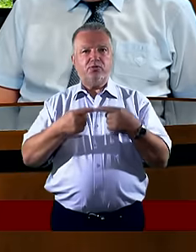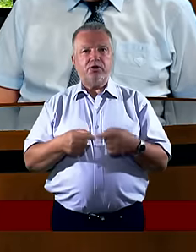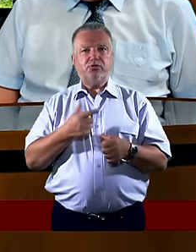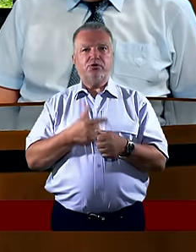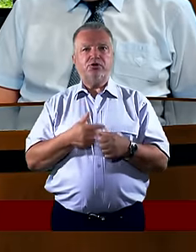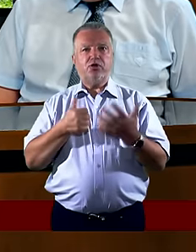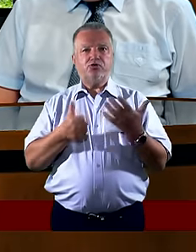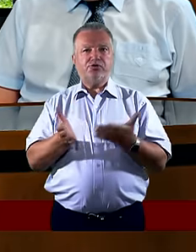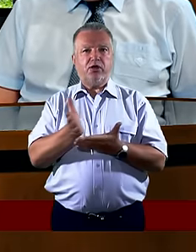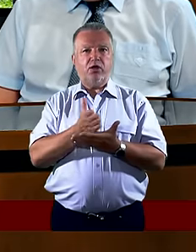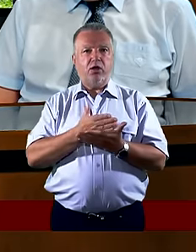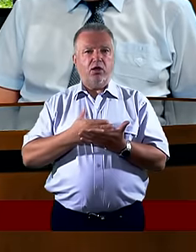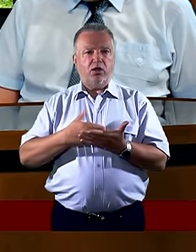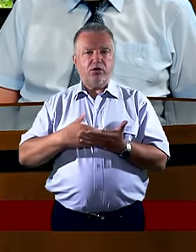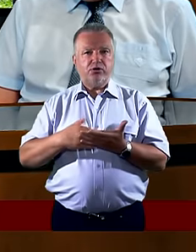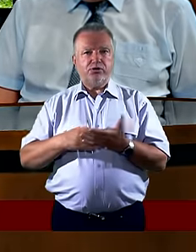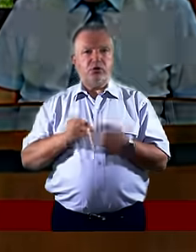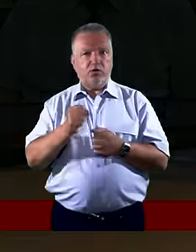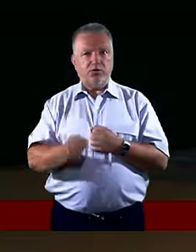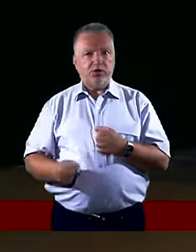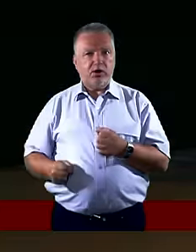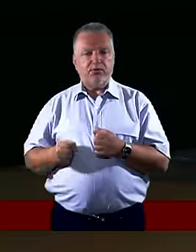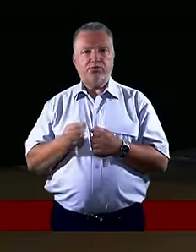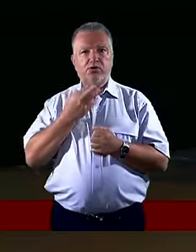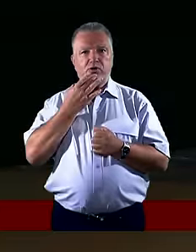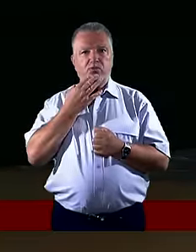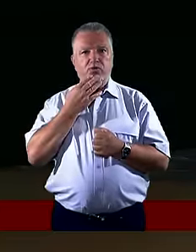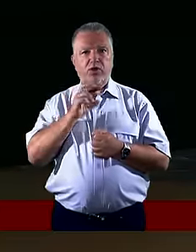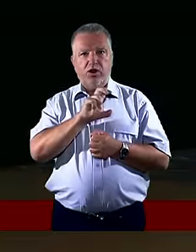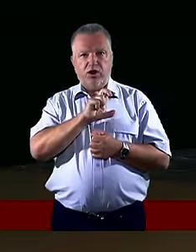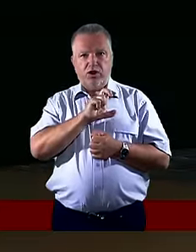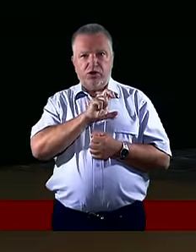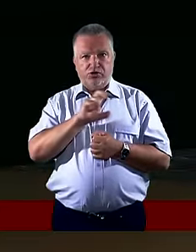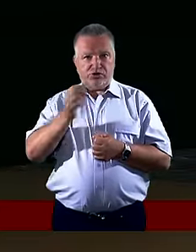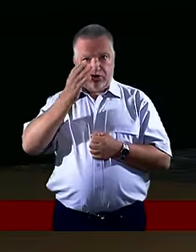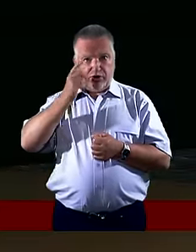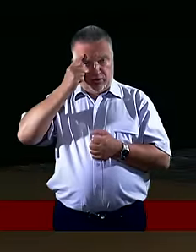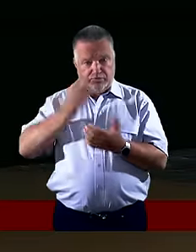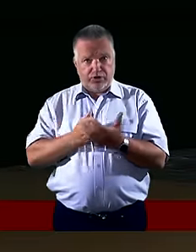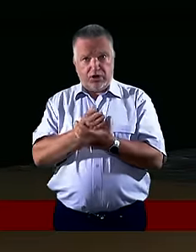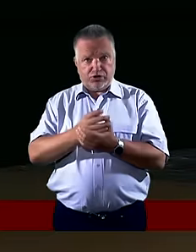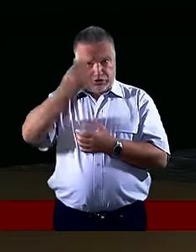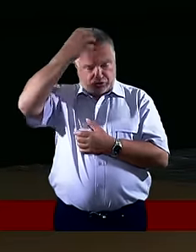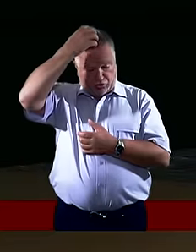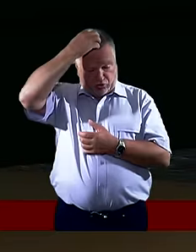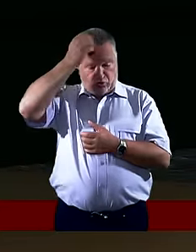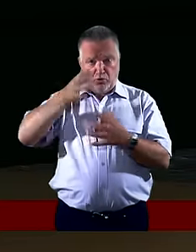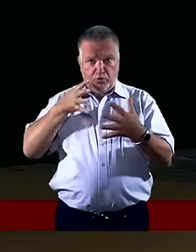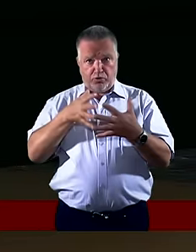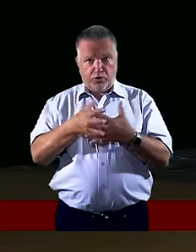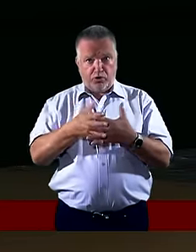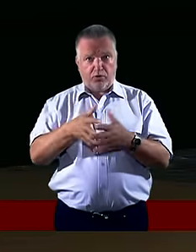27 wiersz 26 rozdziału Dzieł Apostolskich mówi: czy wierzysz królu